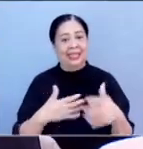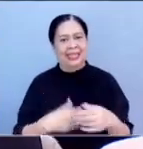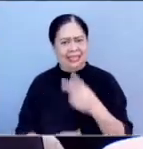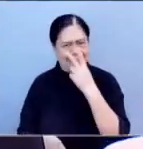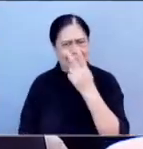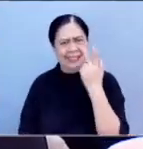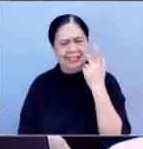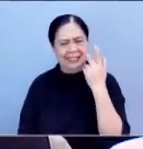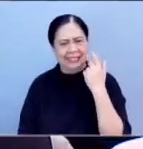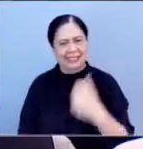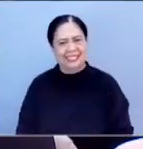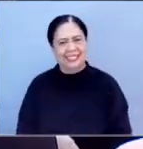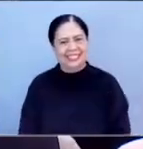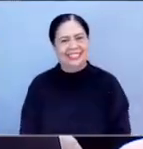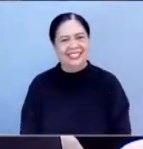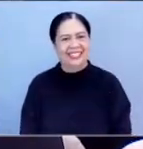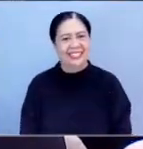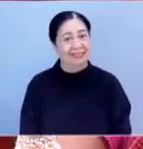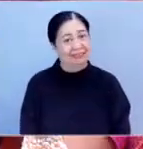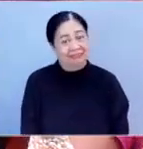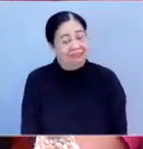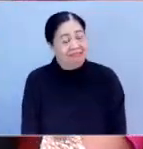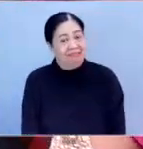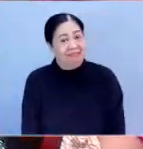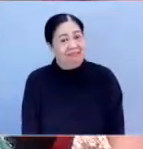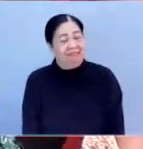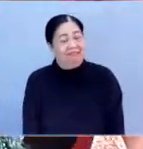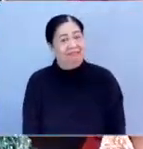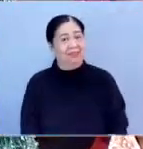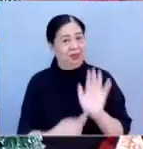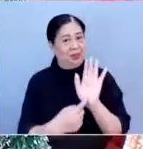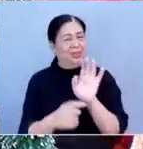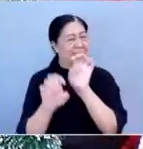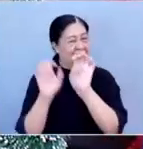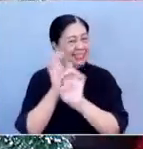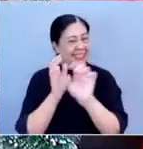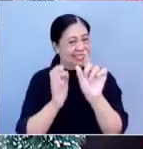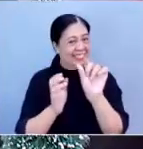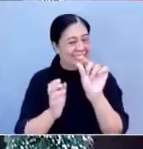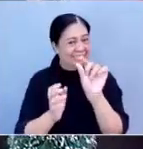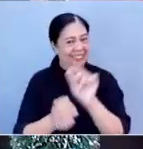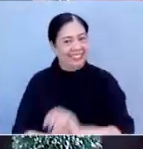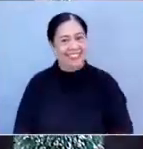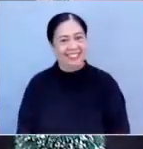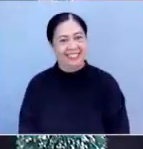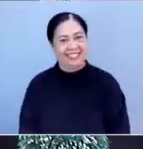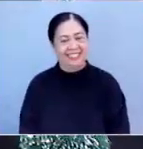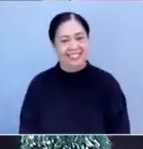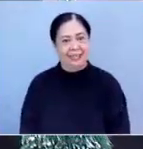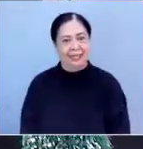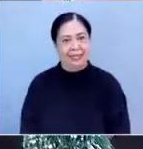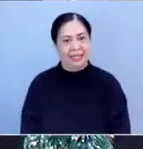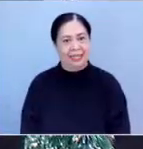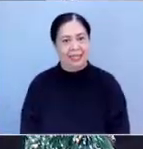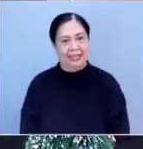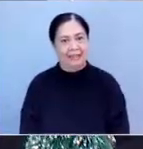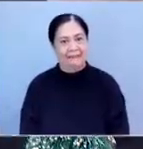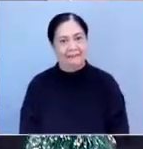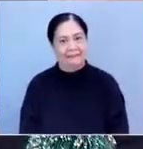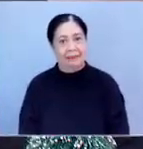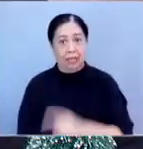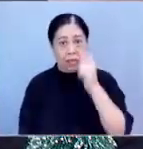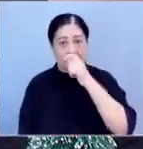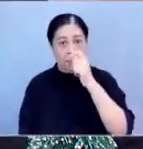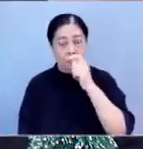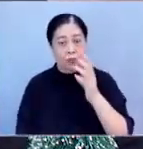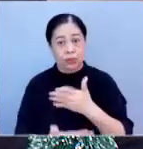don't tell us. Yeah. I mean, show it. Konti lang. Maybe a Tagalog song. A Tagalog